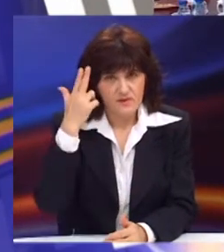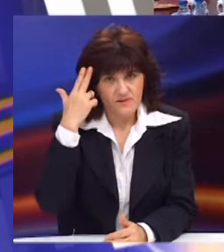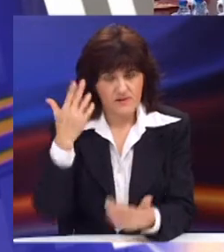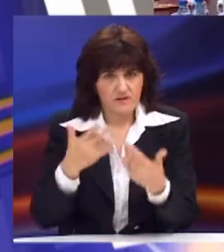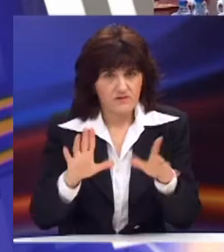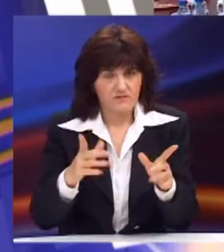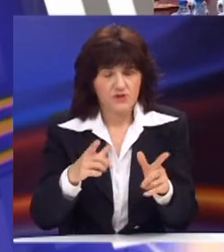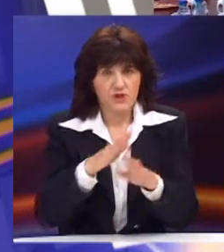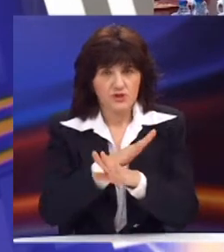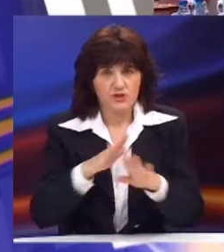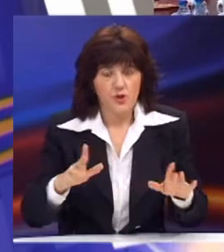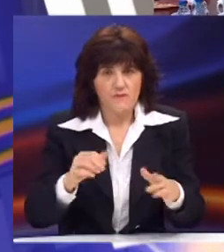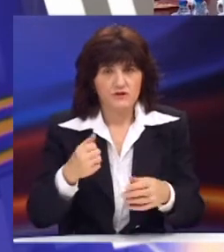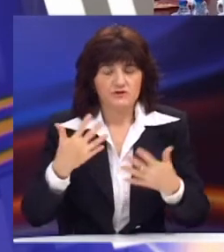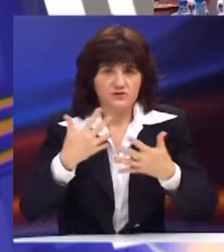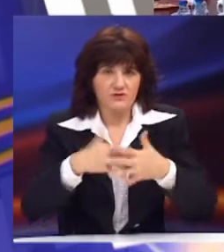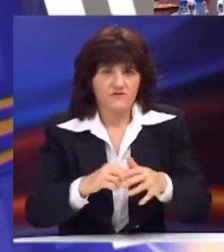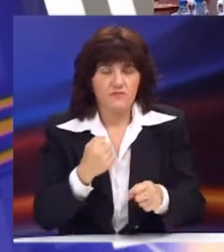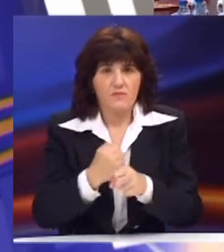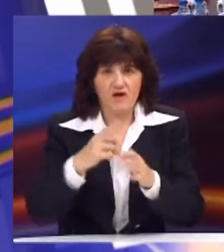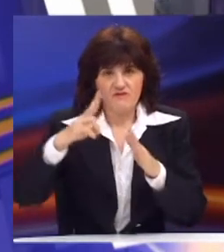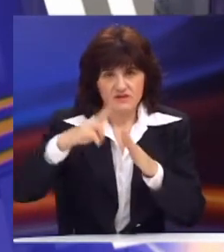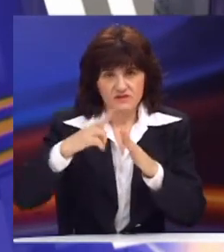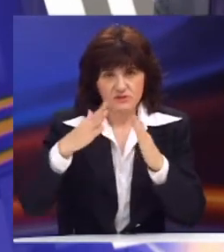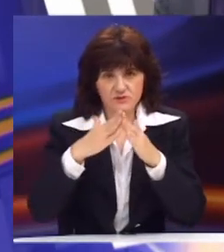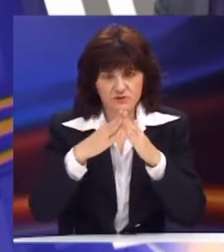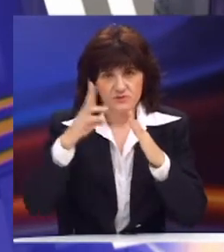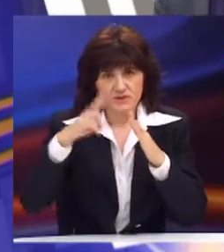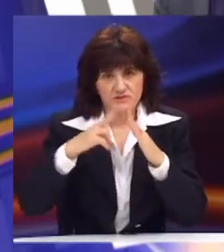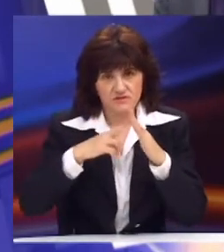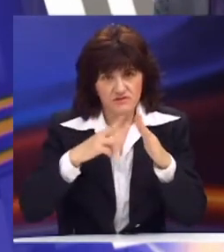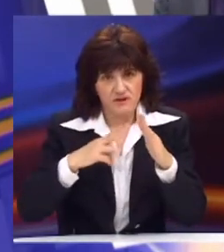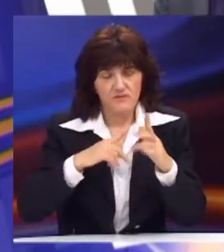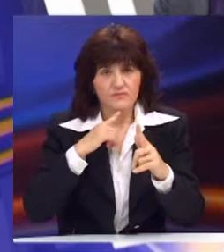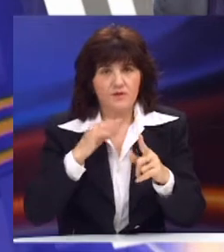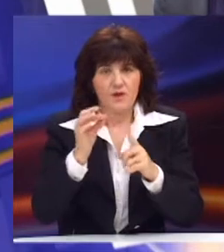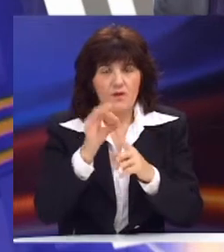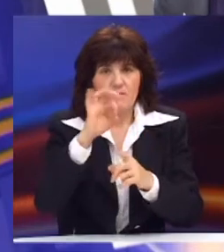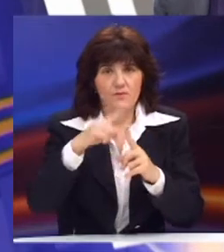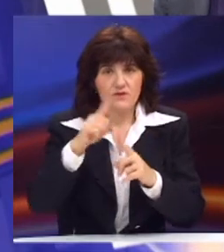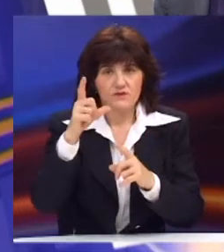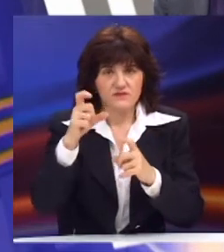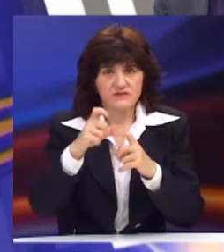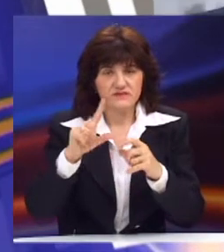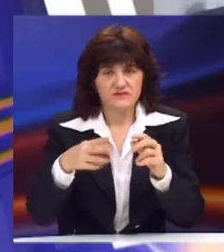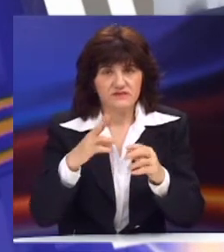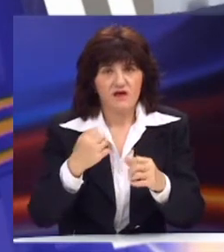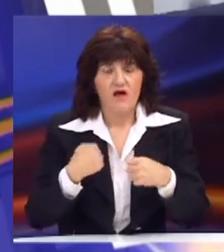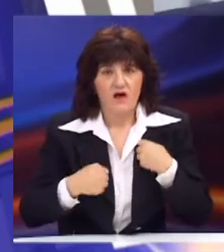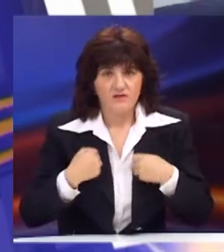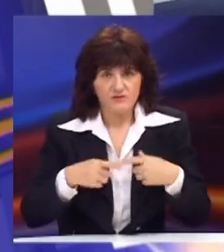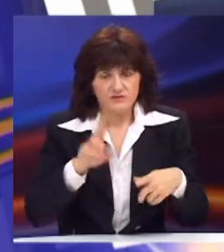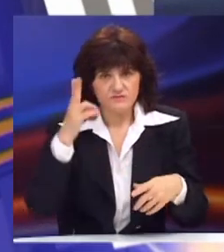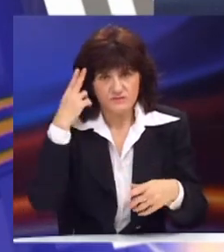Jedan od najvećih domaćih proizvođača crepa, istovremeno jedan od najvećih privrednih subjekata i izvoznika regiona, Potisje Kanjiža, članica